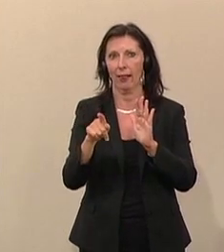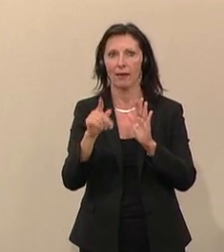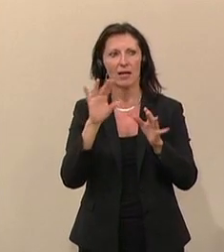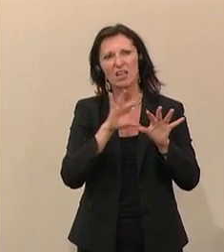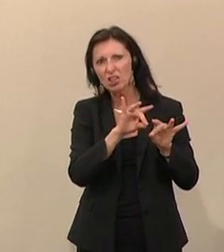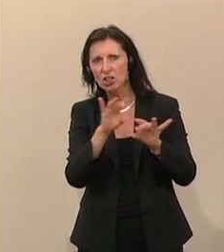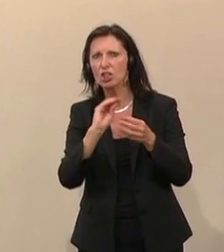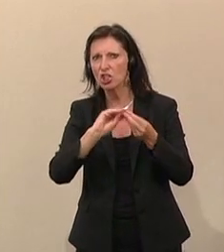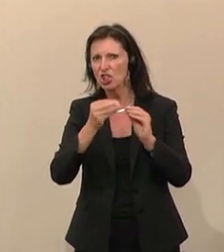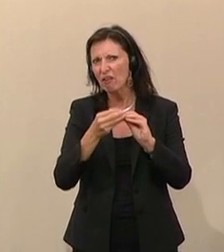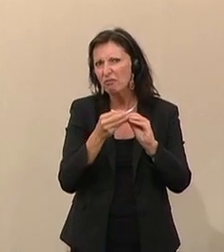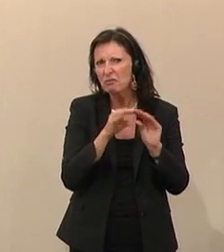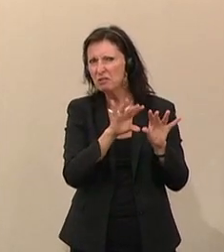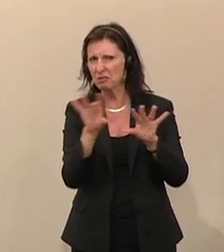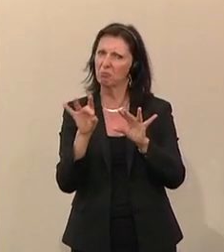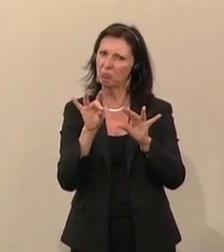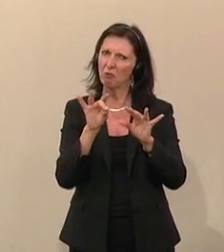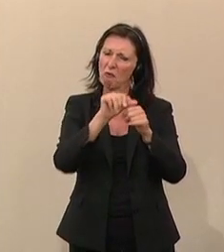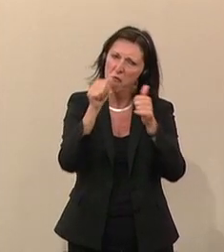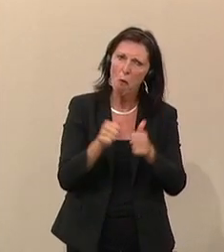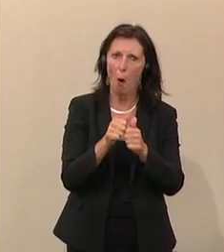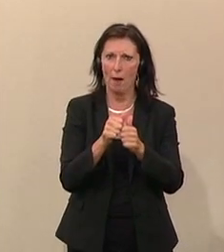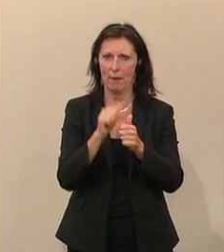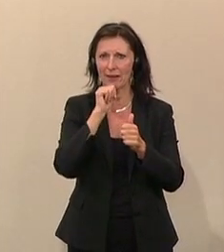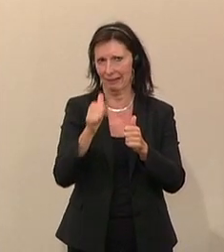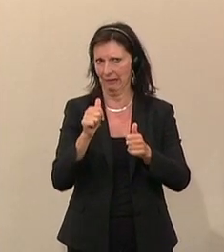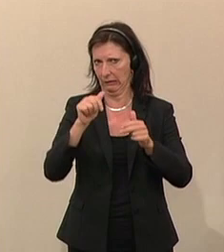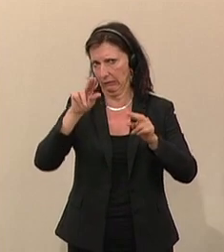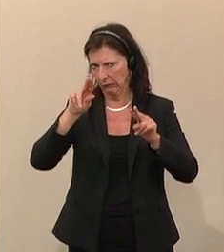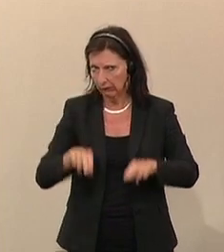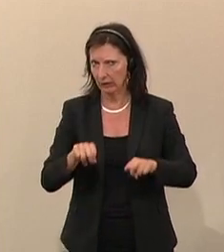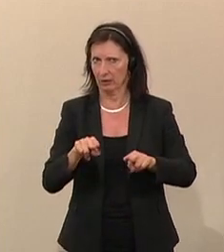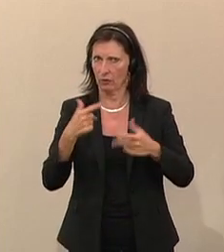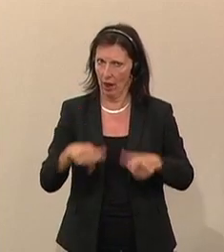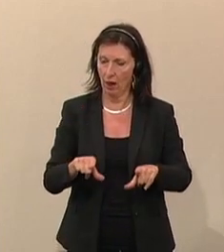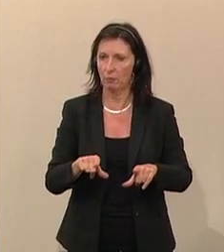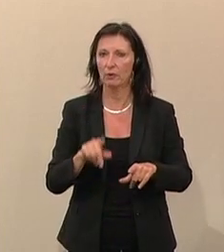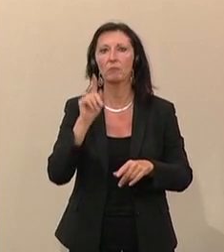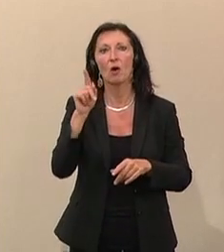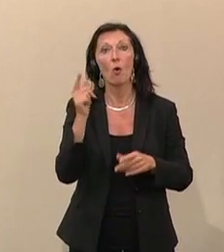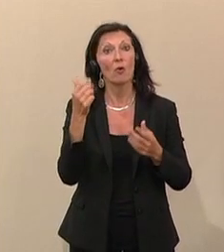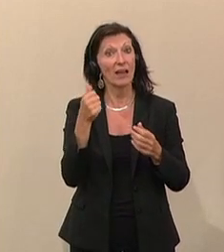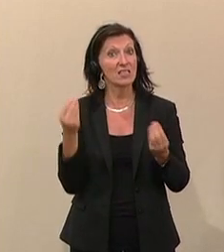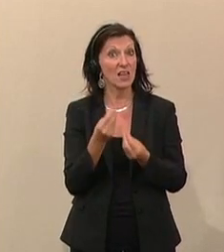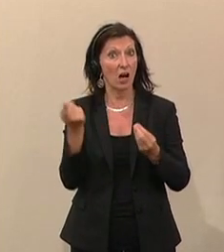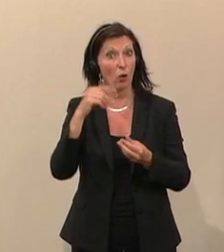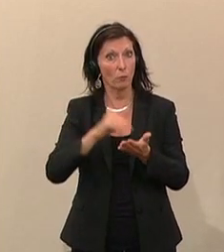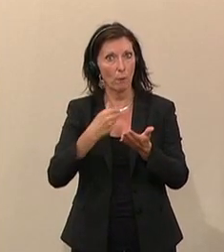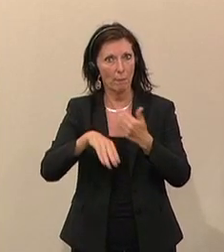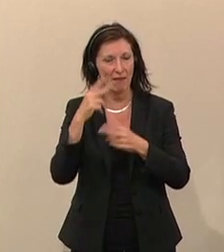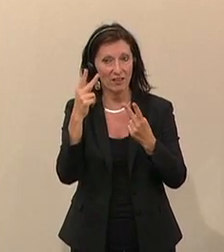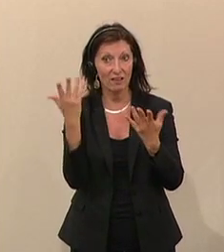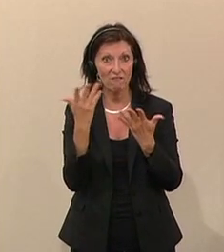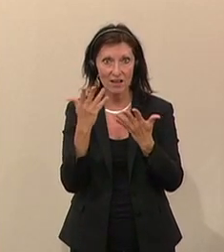ein thema was also im online-bereich ganz ganz wichtig ist und noch wichtiger werden wird sind die